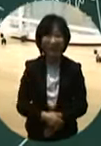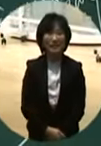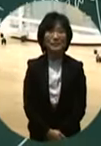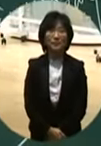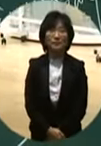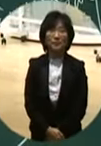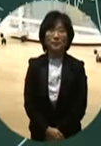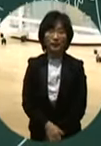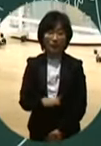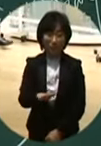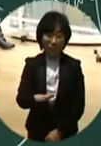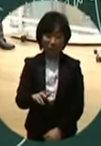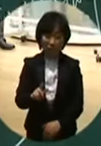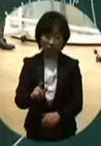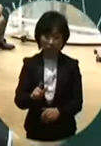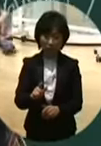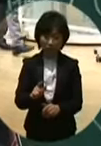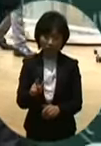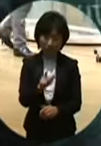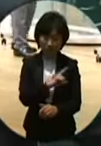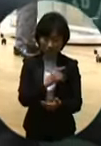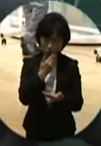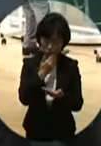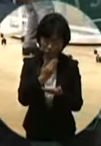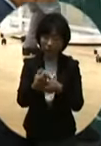it? 미래 살리는 가장 중요한